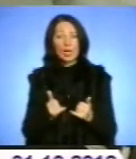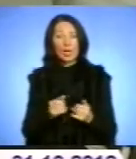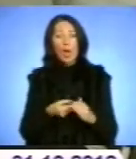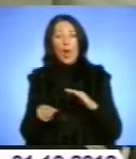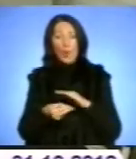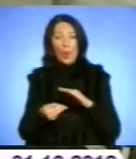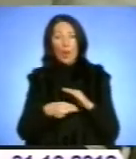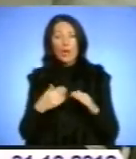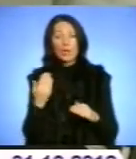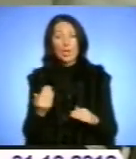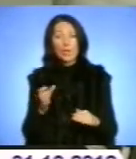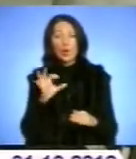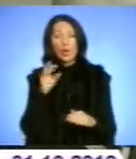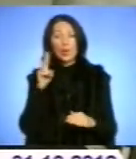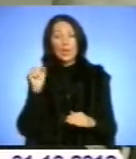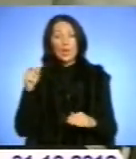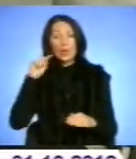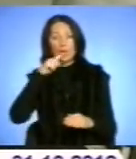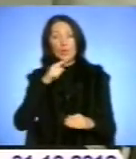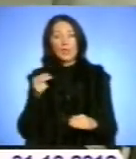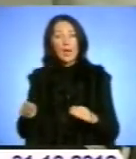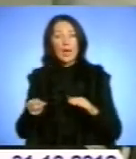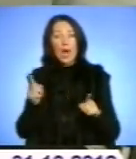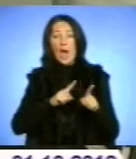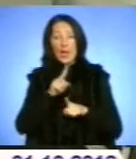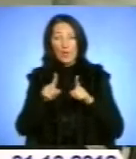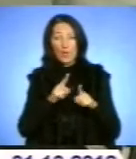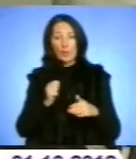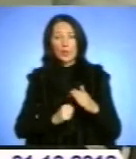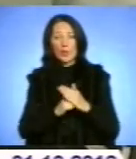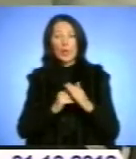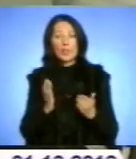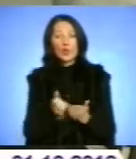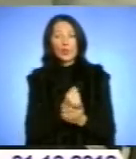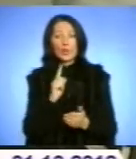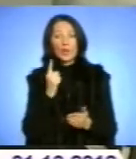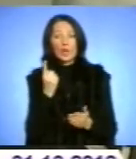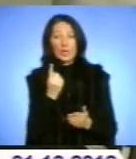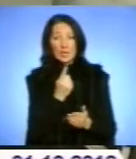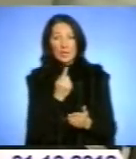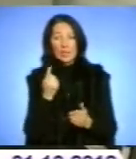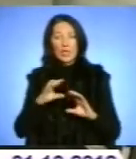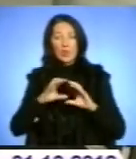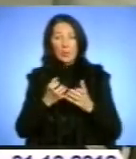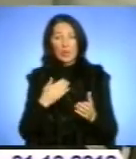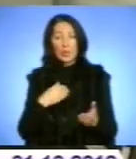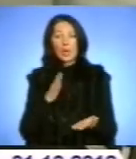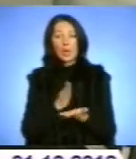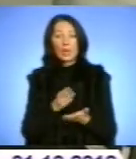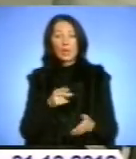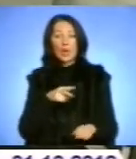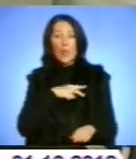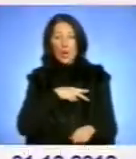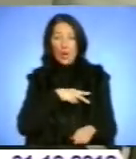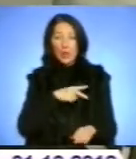пропаганды его социально-экономических реформ. То на базе фонда «Единый мир» мы учредили международную премию за